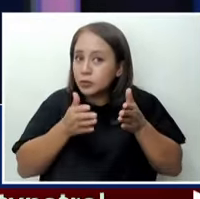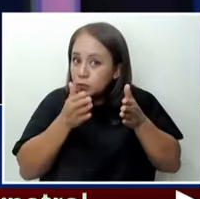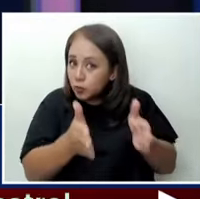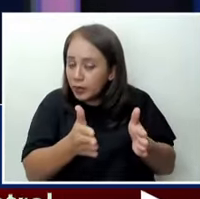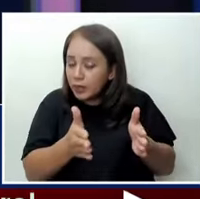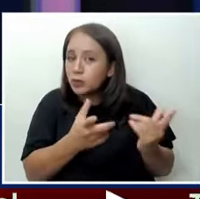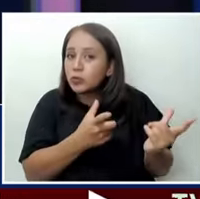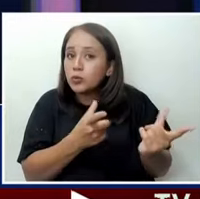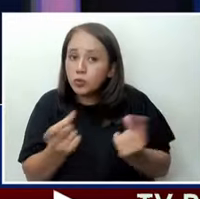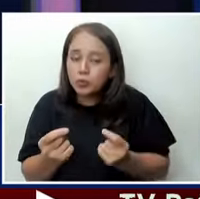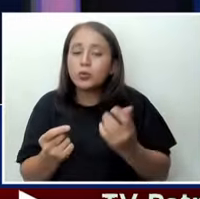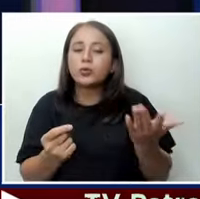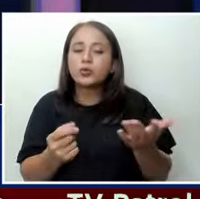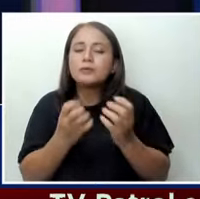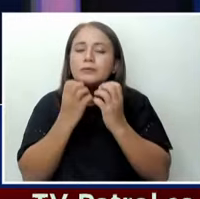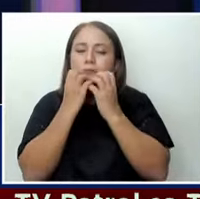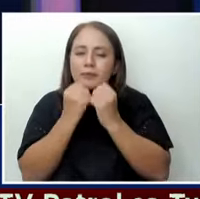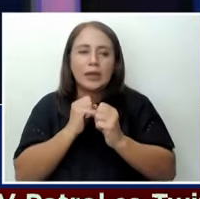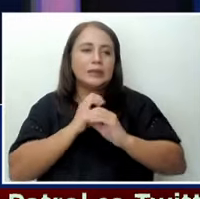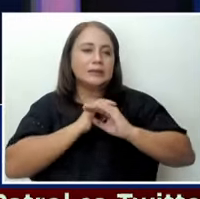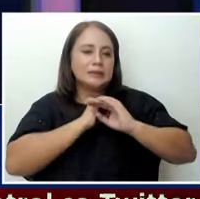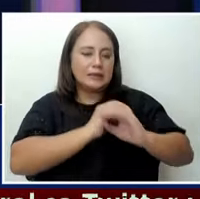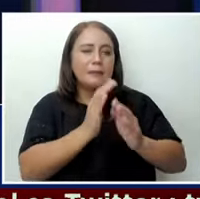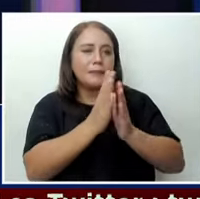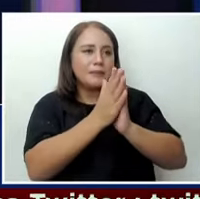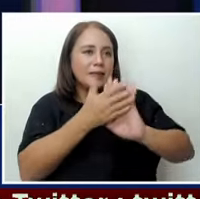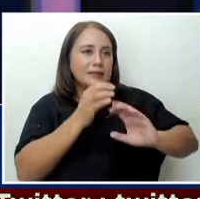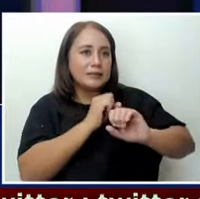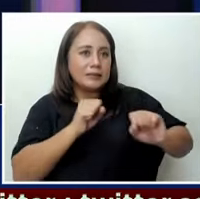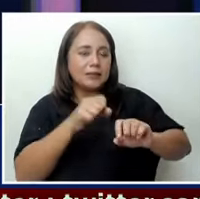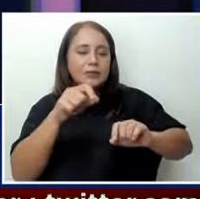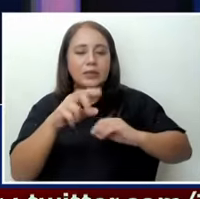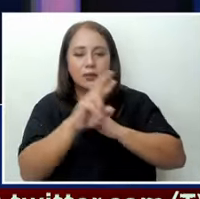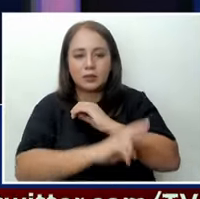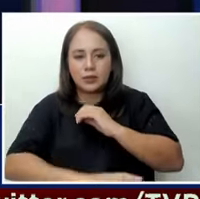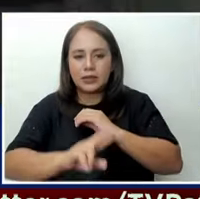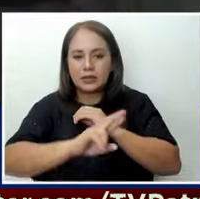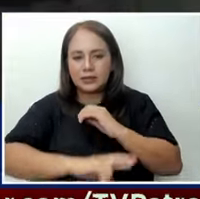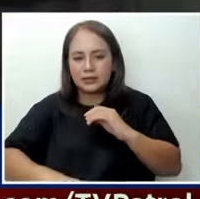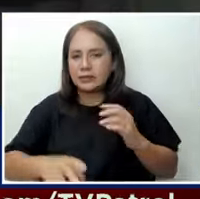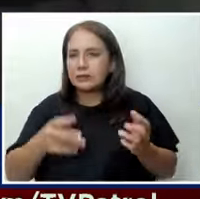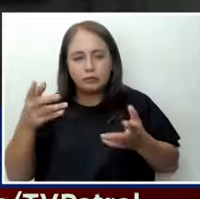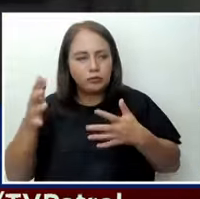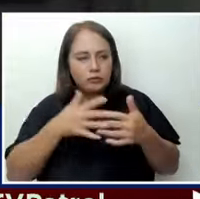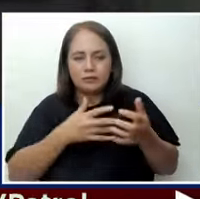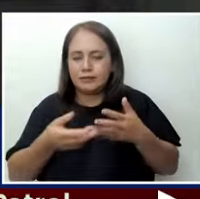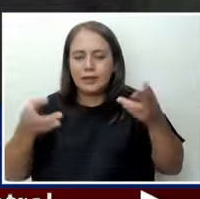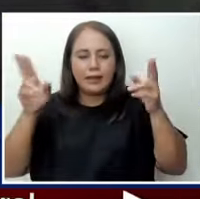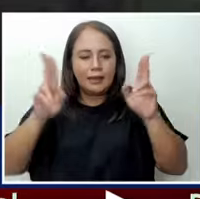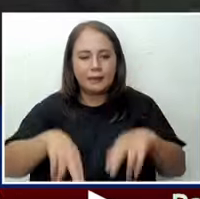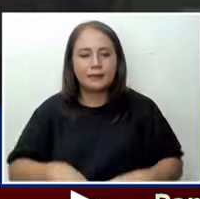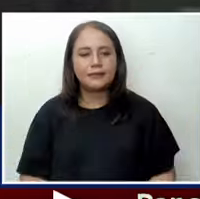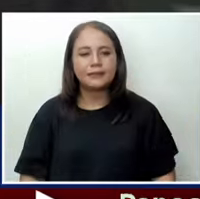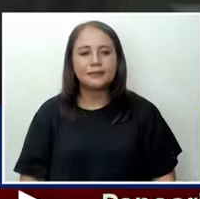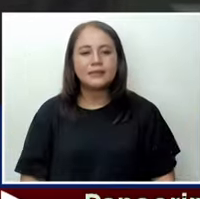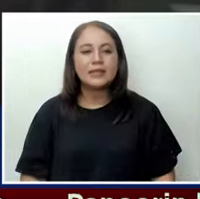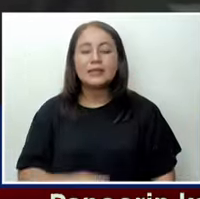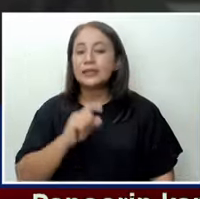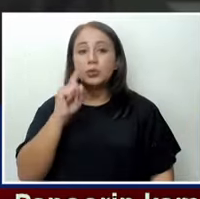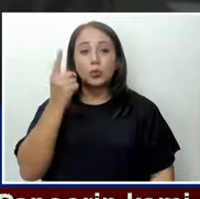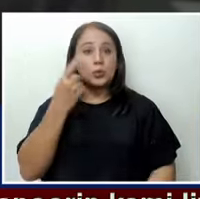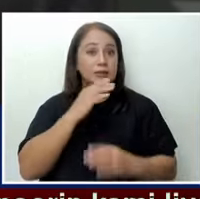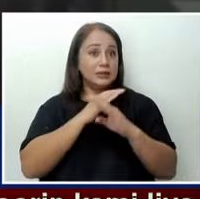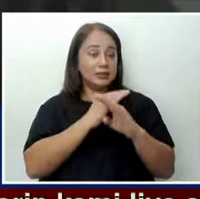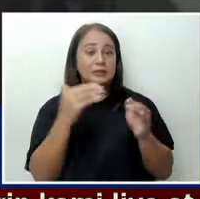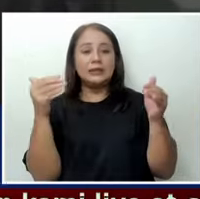to preserve and defend peace and security in the region on any given incident. Hindi lang sa defense